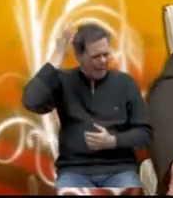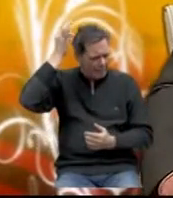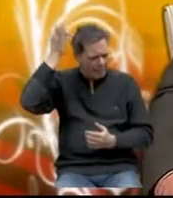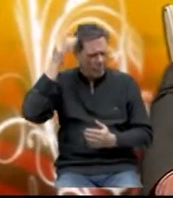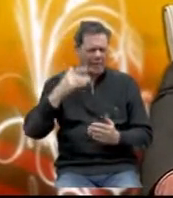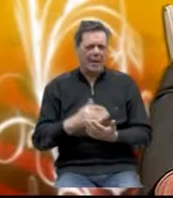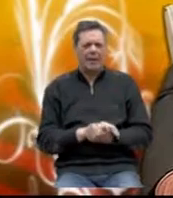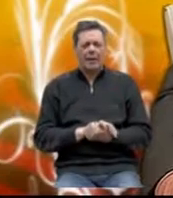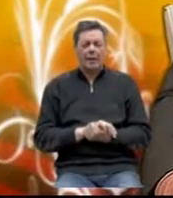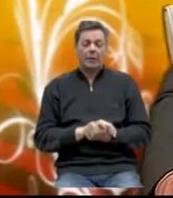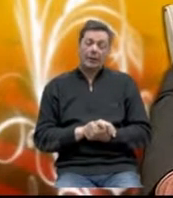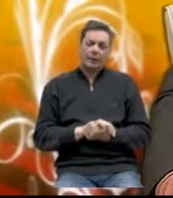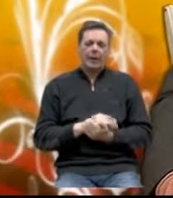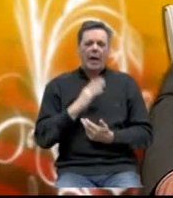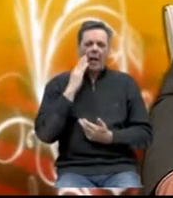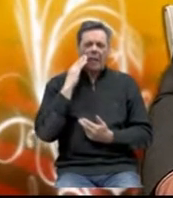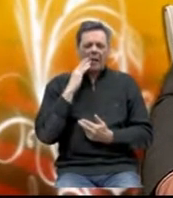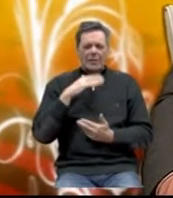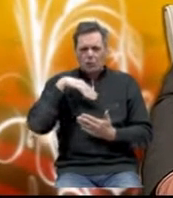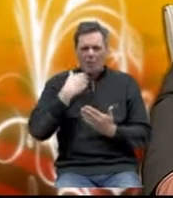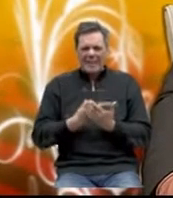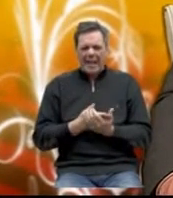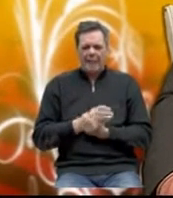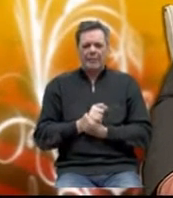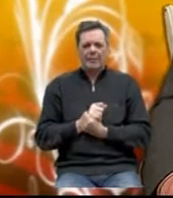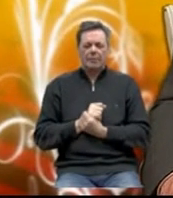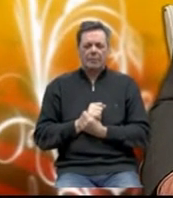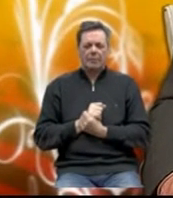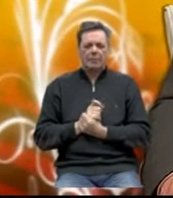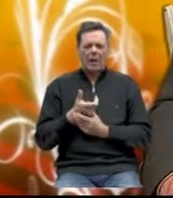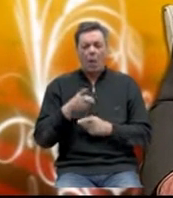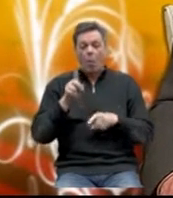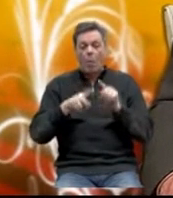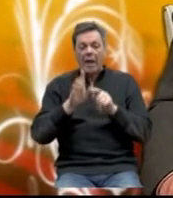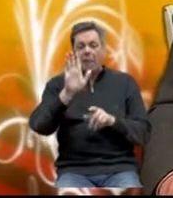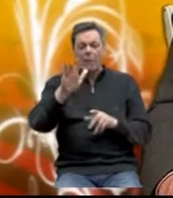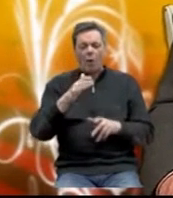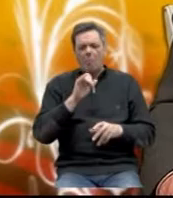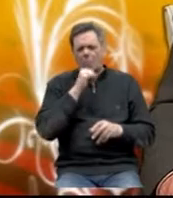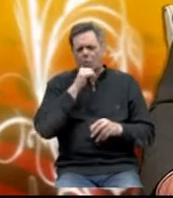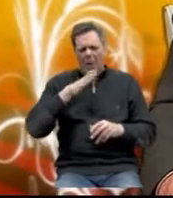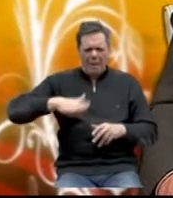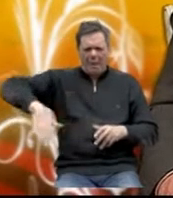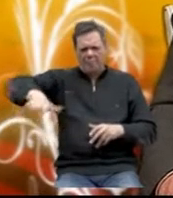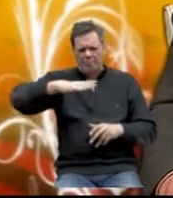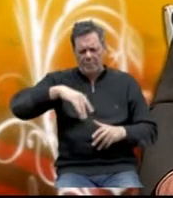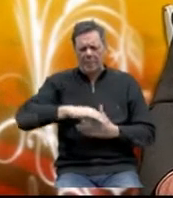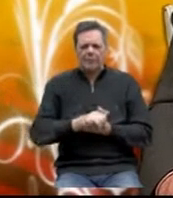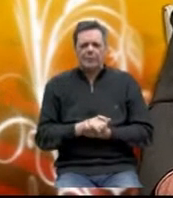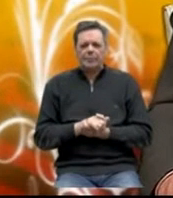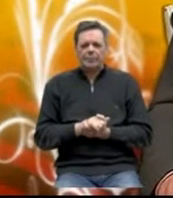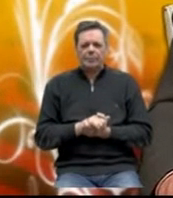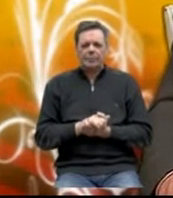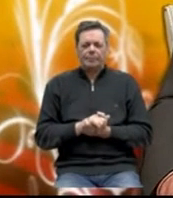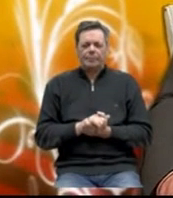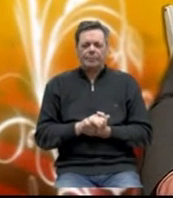čega. Prema tome, Amerikanci su priznali da u nekim njihovim županijama, oni zovu county, znači